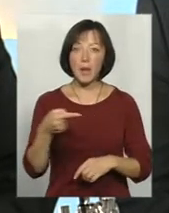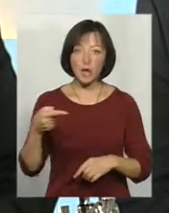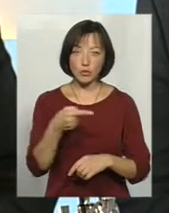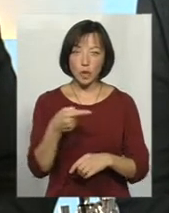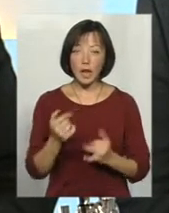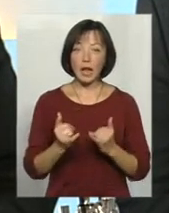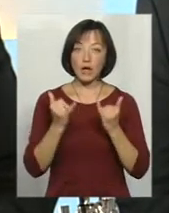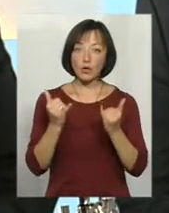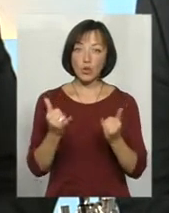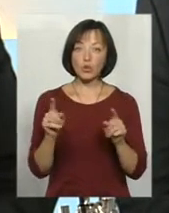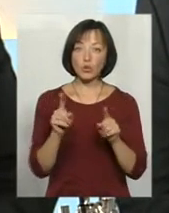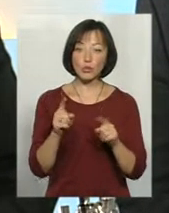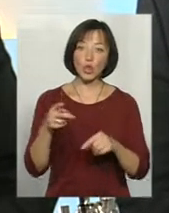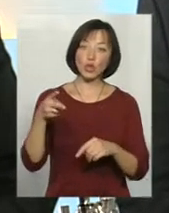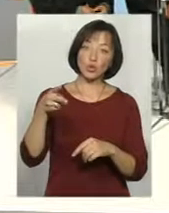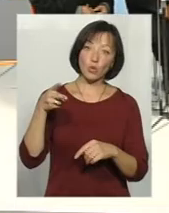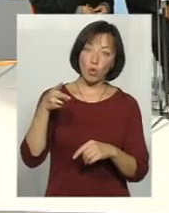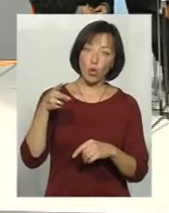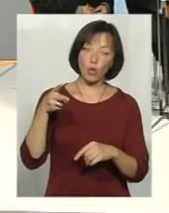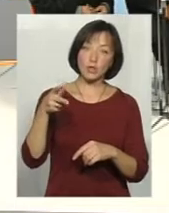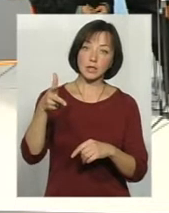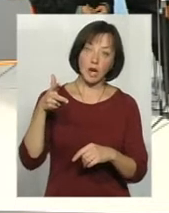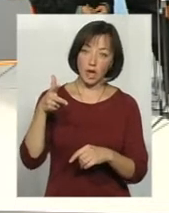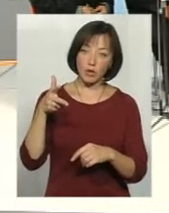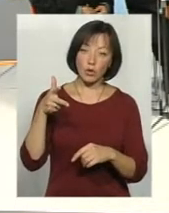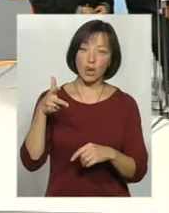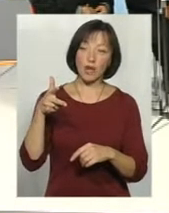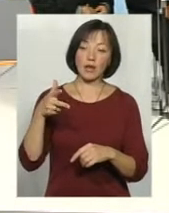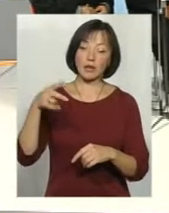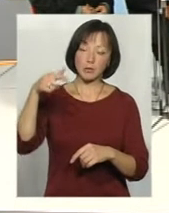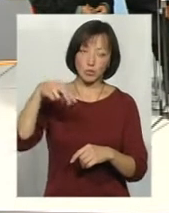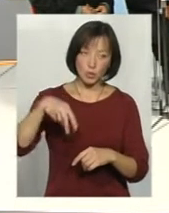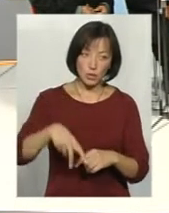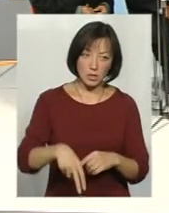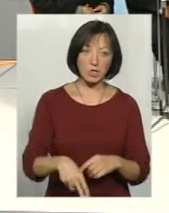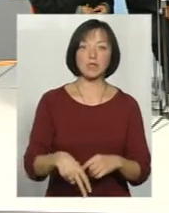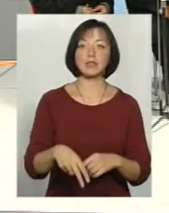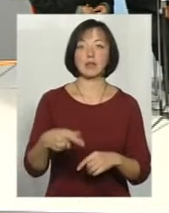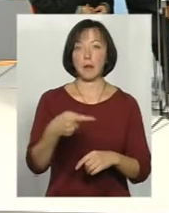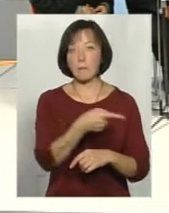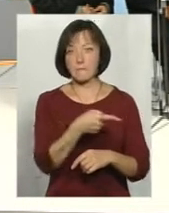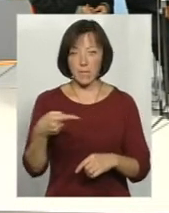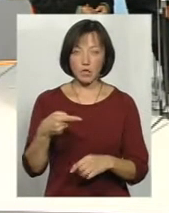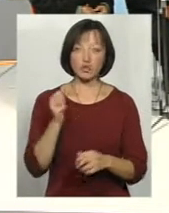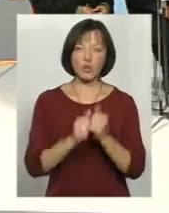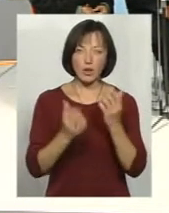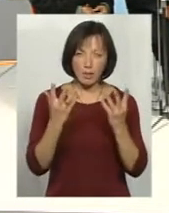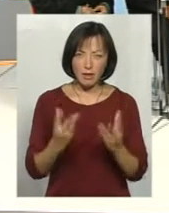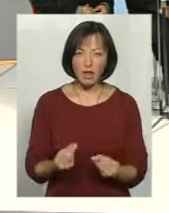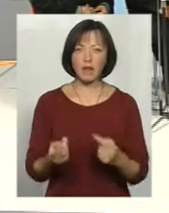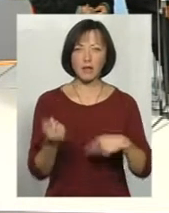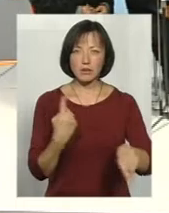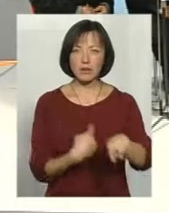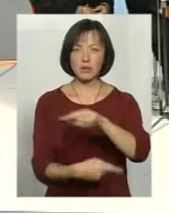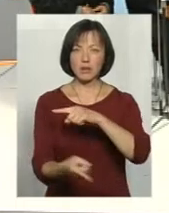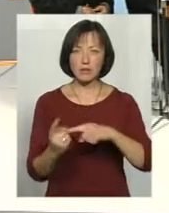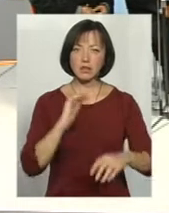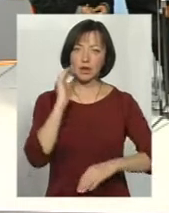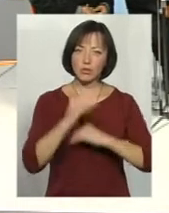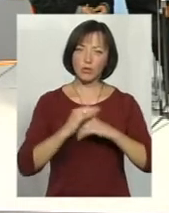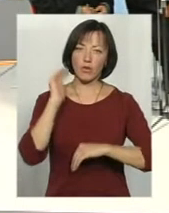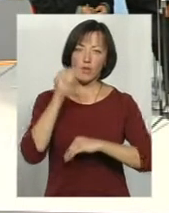Для того, щоб провести з другого поверху, з третього, з терапії треба спуститися знову на перший поверх. І це щоденно. І зранку до